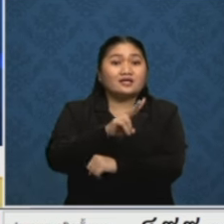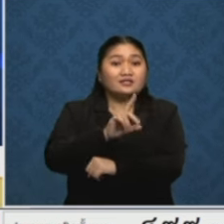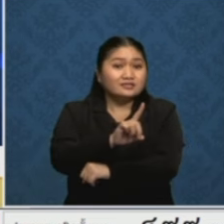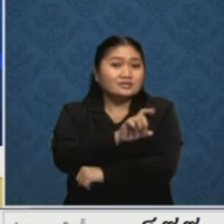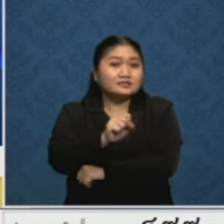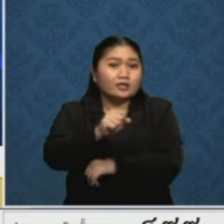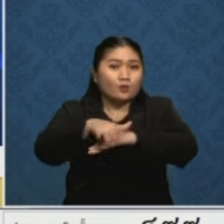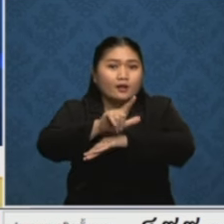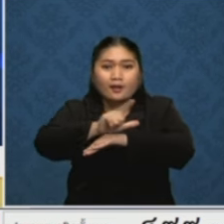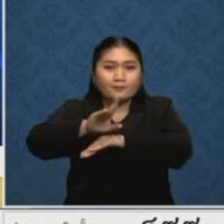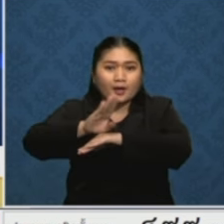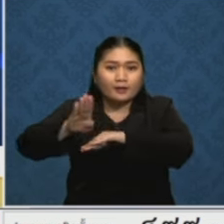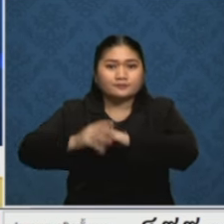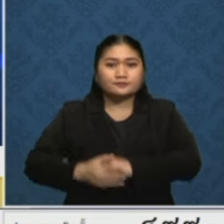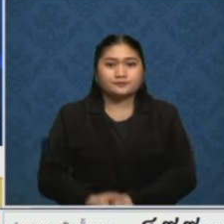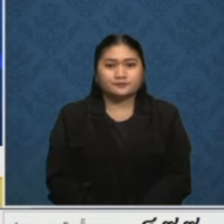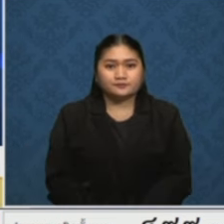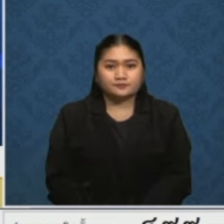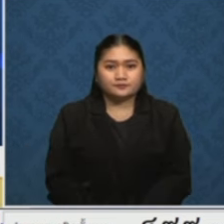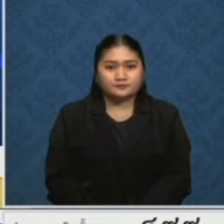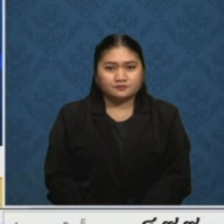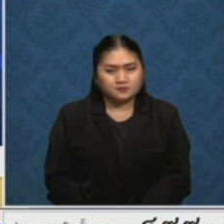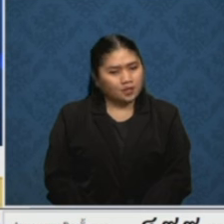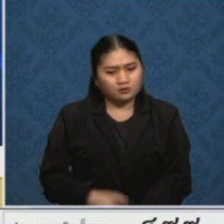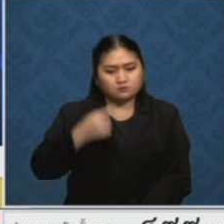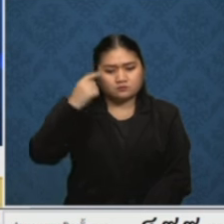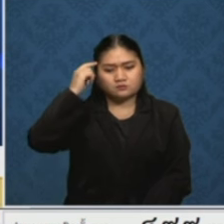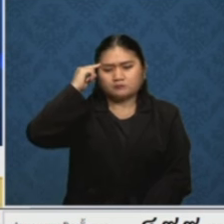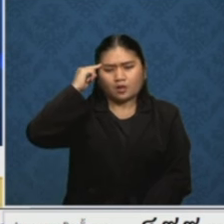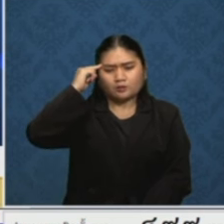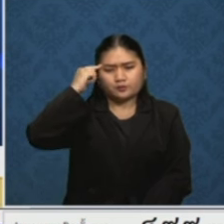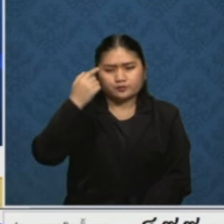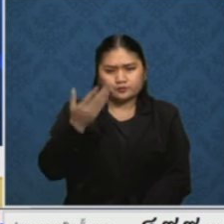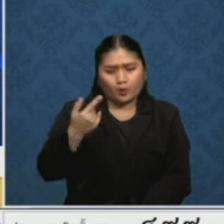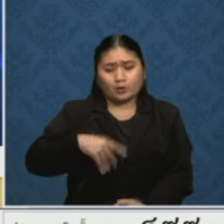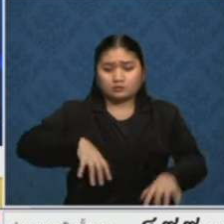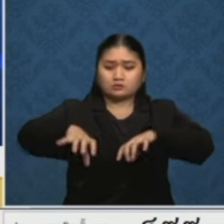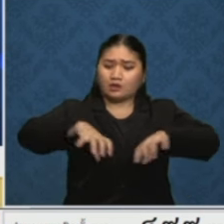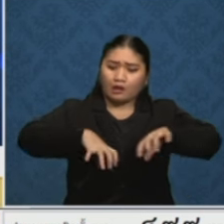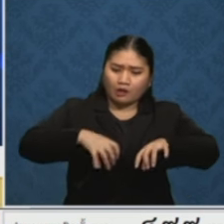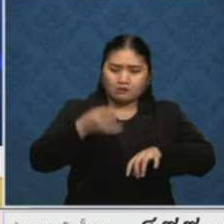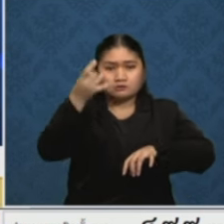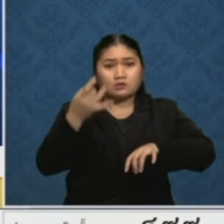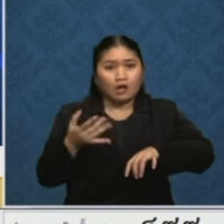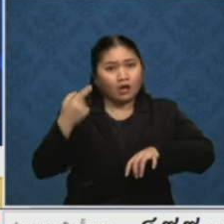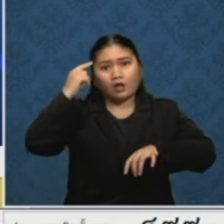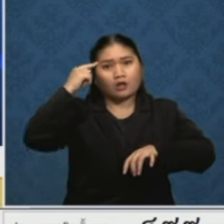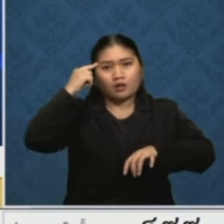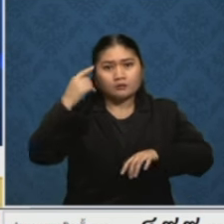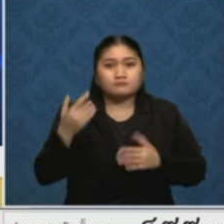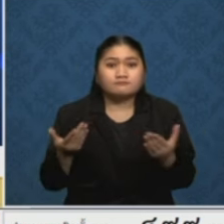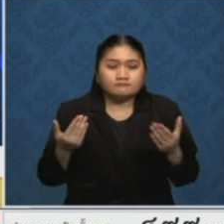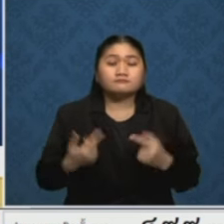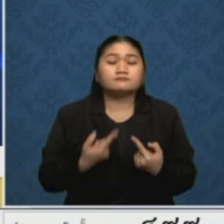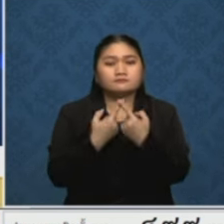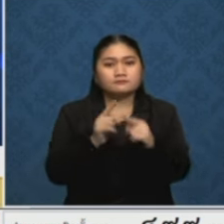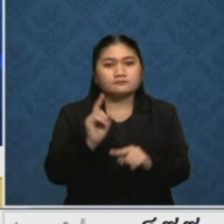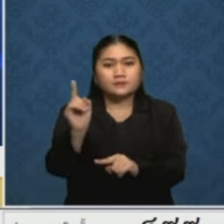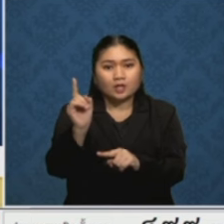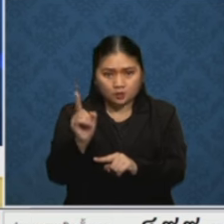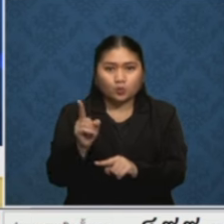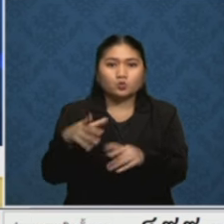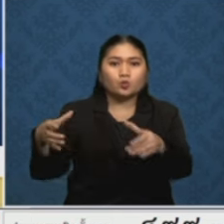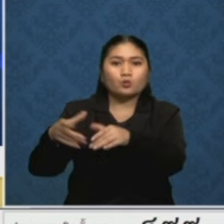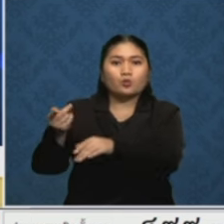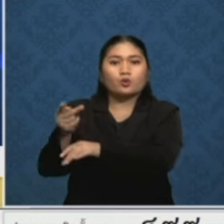132,300 ล้านบาทก็ยังไม่ทราบนะคะว่าบริหารจัดการเนี่ยนะมันคืออะไรนะคะเดี๋ยวคงจะต้องให้ทาง